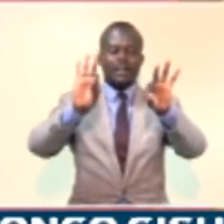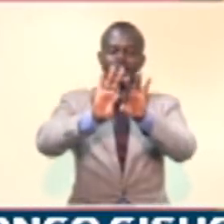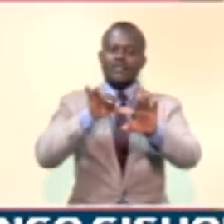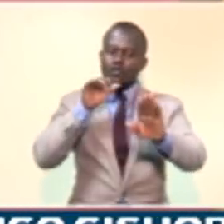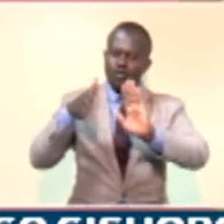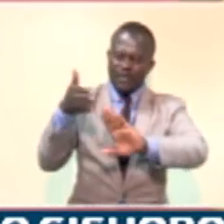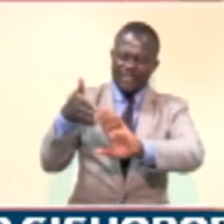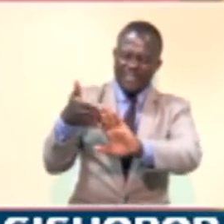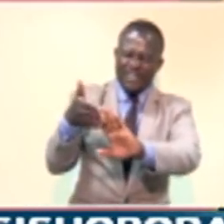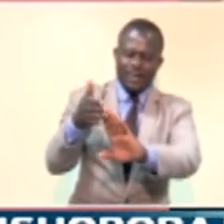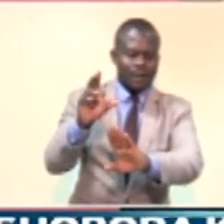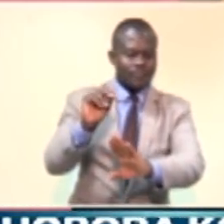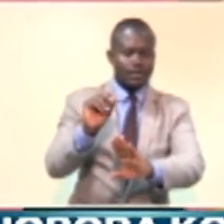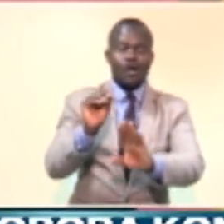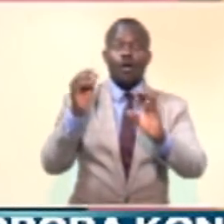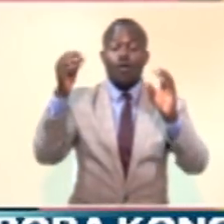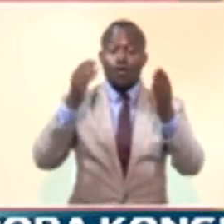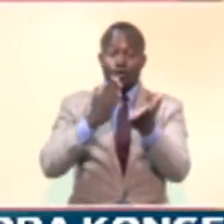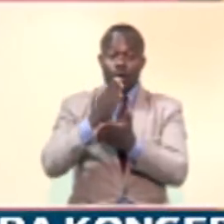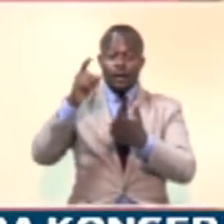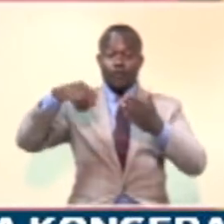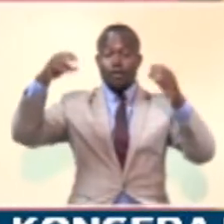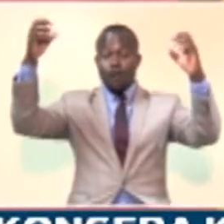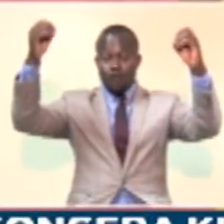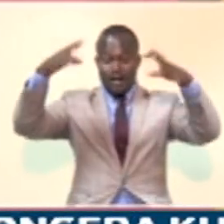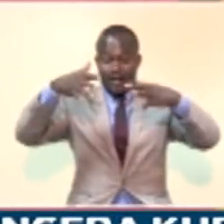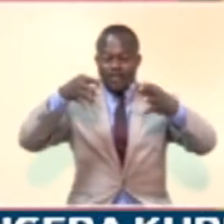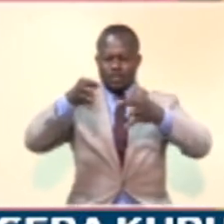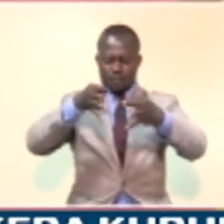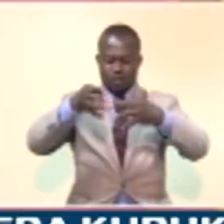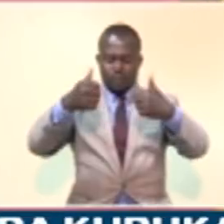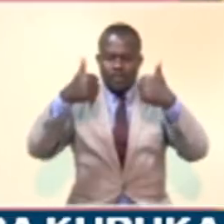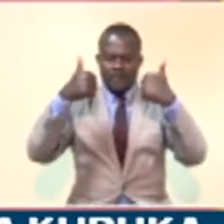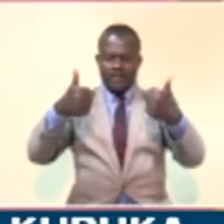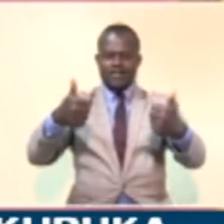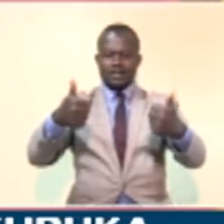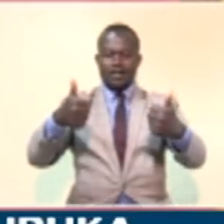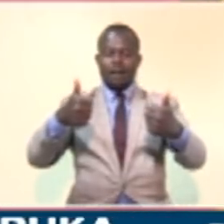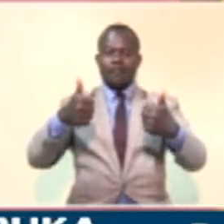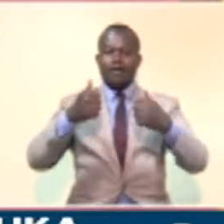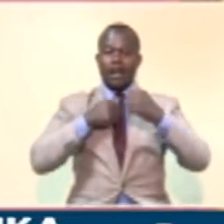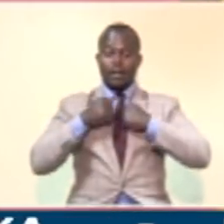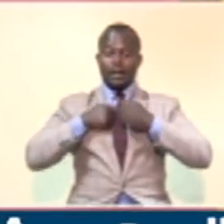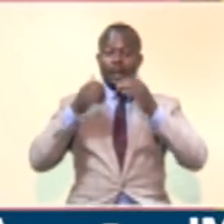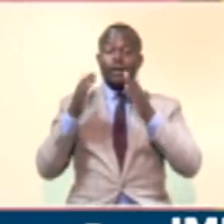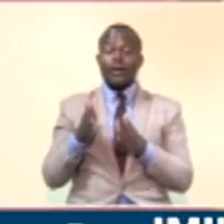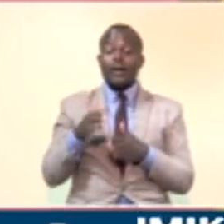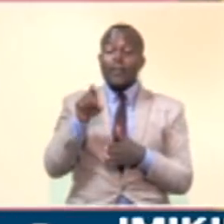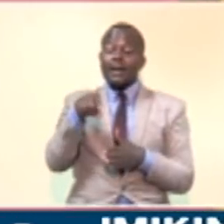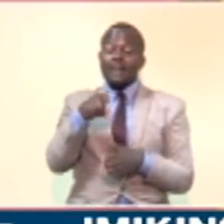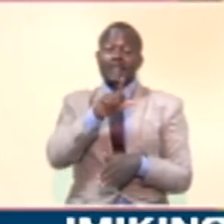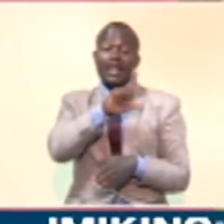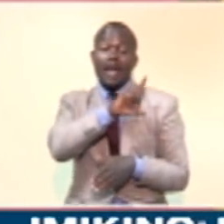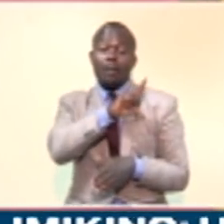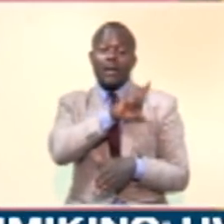kutihutisha urugendo, ukuri kwagombaga kubanza kugaragazwa neza. Abaturage bacu nabo bari bakeneye amahirwe yo